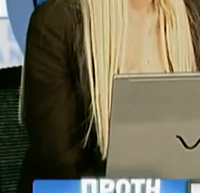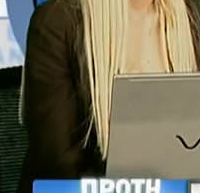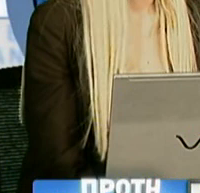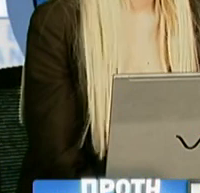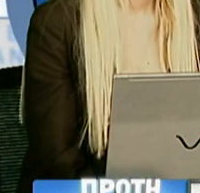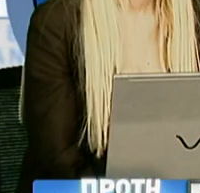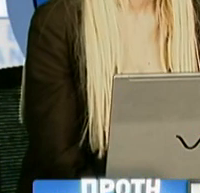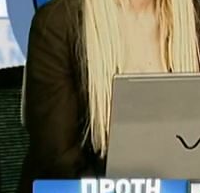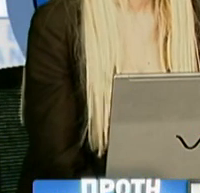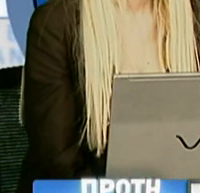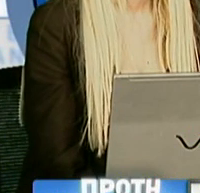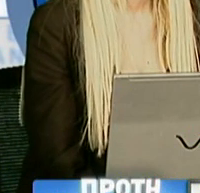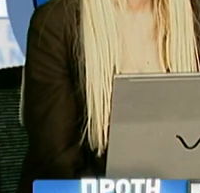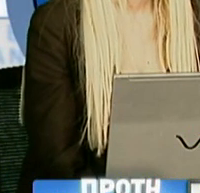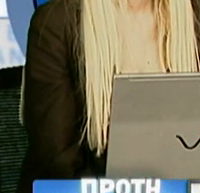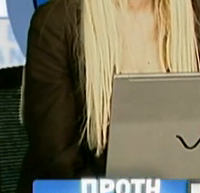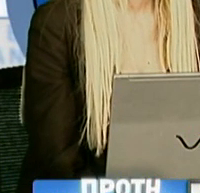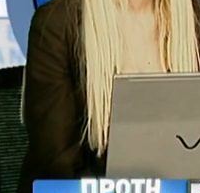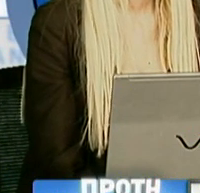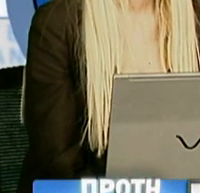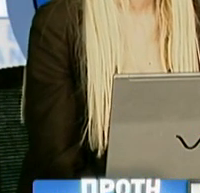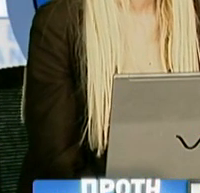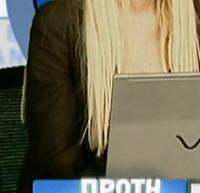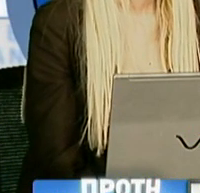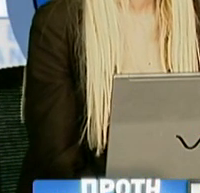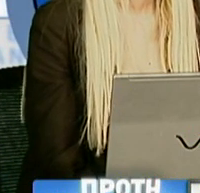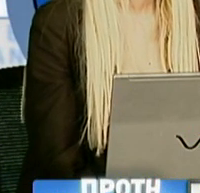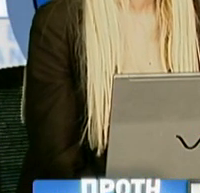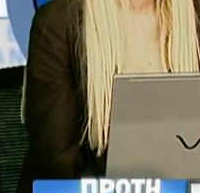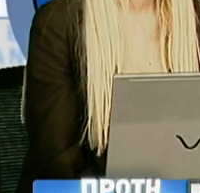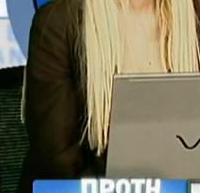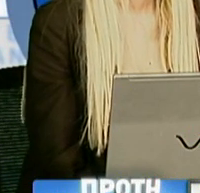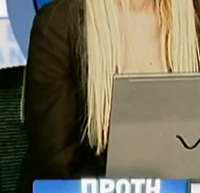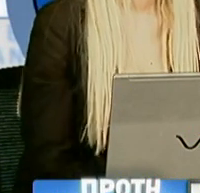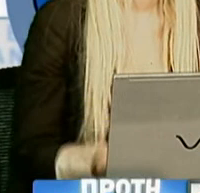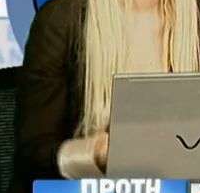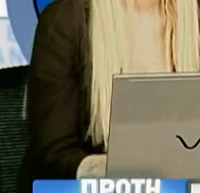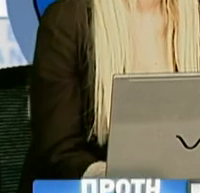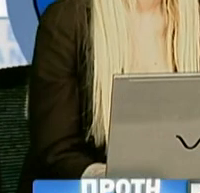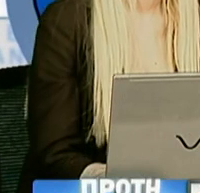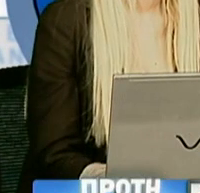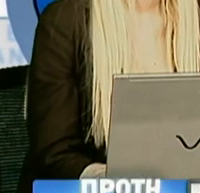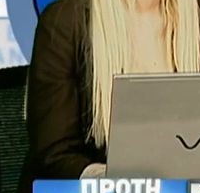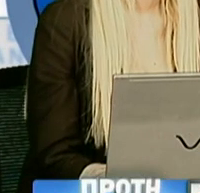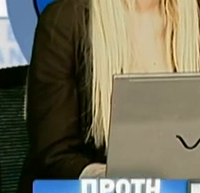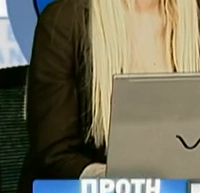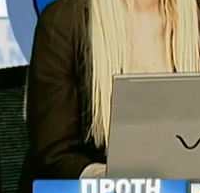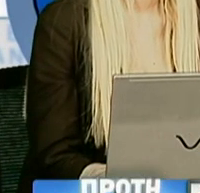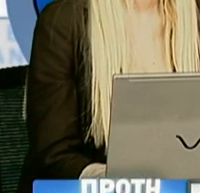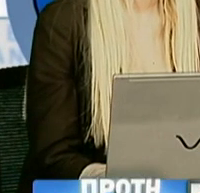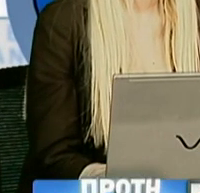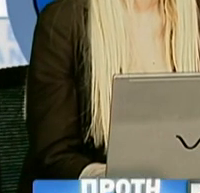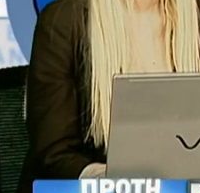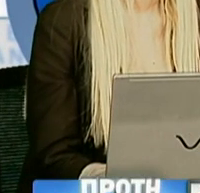πολιτικά γεγονότα της χώρας μας. Σε λίγες μέρες πλησιάζουν τα Χριστούγεννα. Μην ξεχνάτε το διαγωνισμό που βρίσκεται σε εξέλιξη. Μπορείτε και εσείς